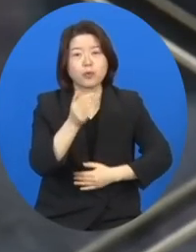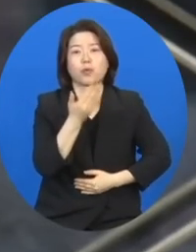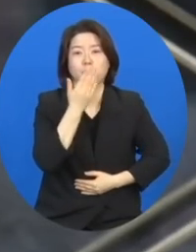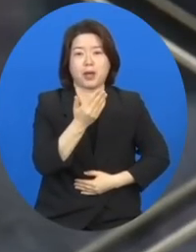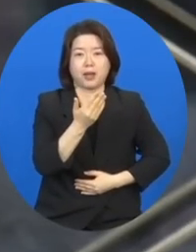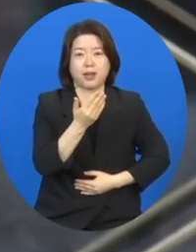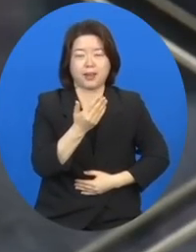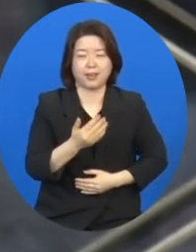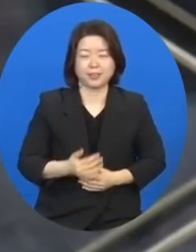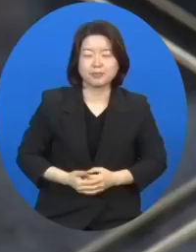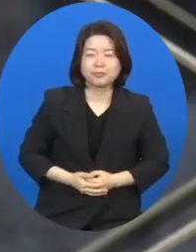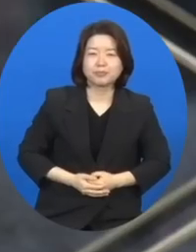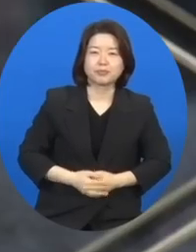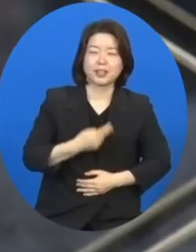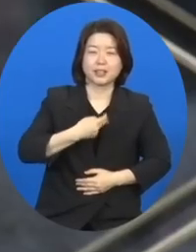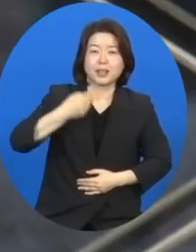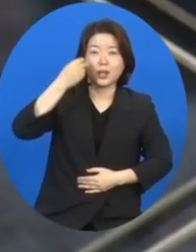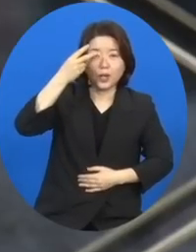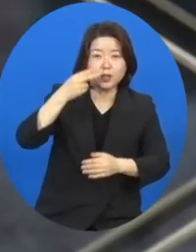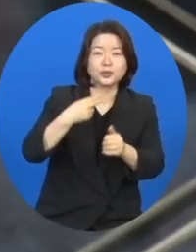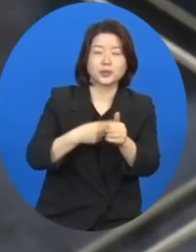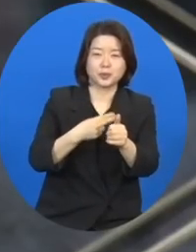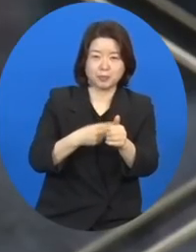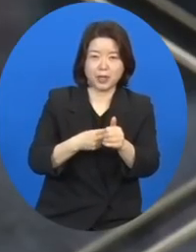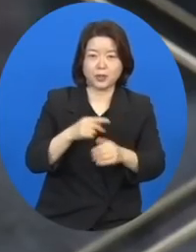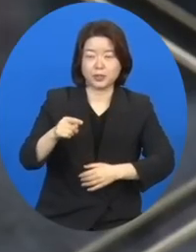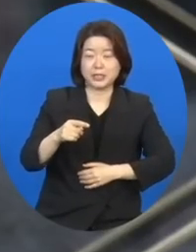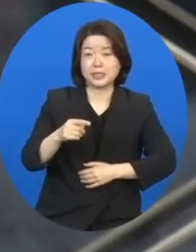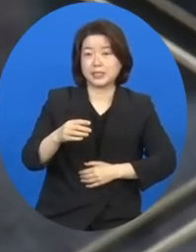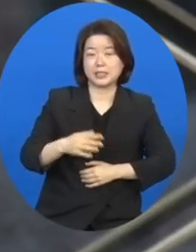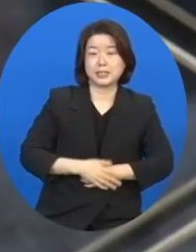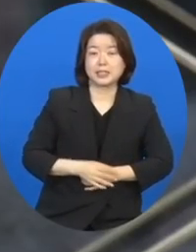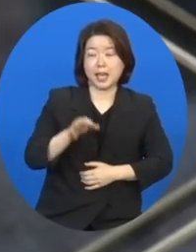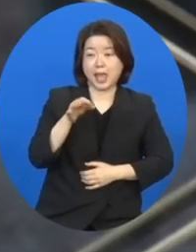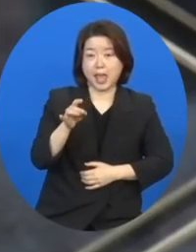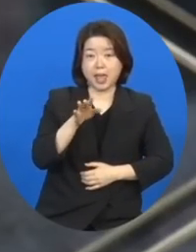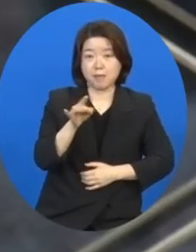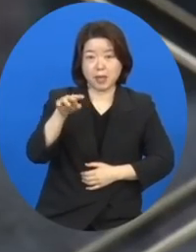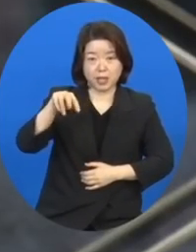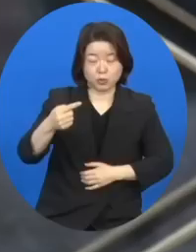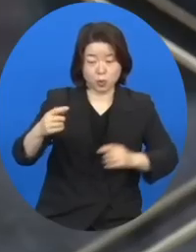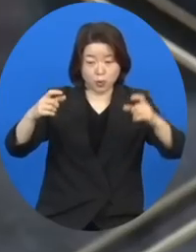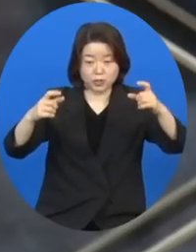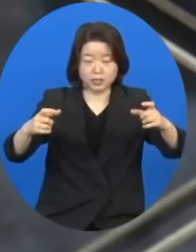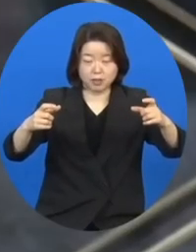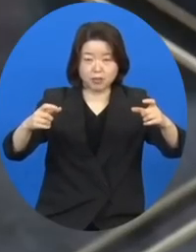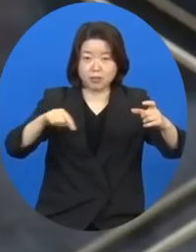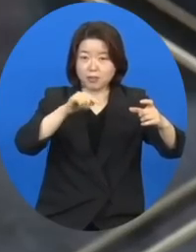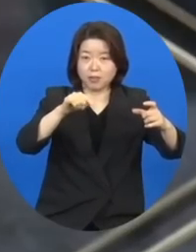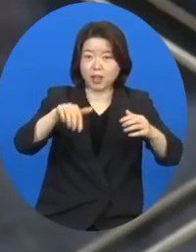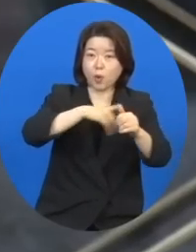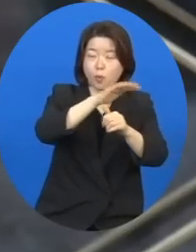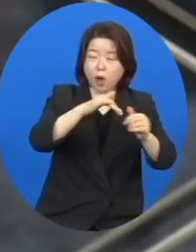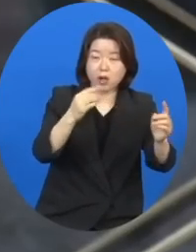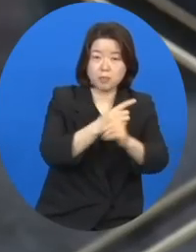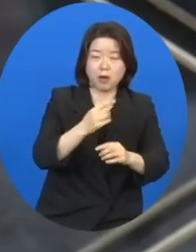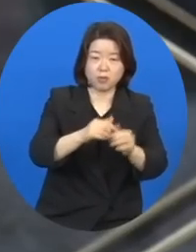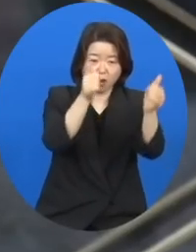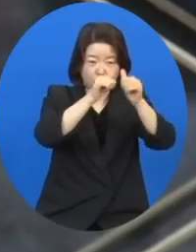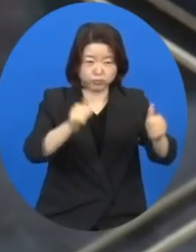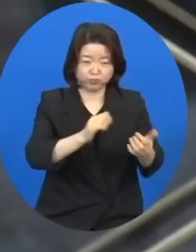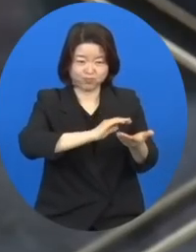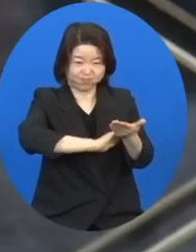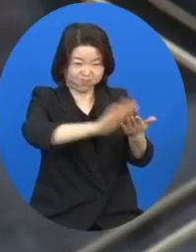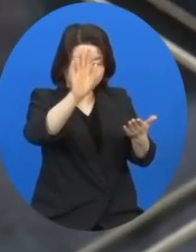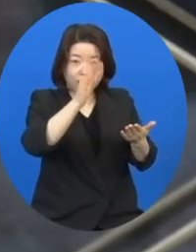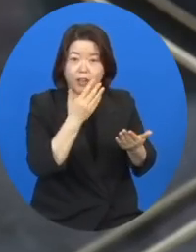그래서 사도 바울은 이 지금 에베소 지역의 환경을 바꿔주세요, 그들의 뭐 우상들을 다 쓸어버리게 해주세요,